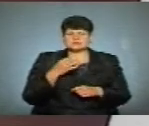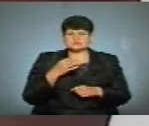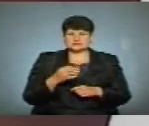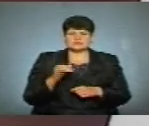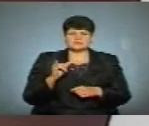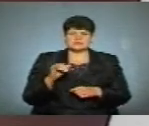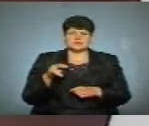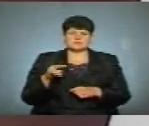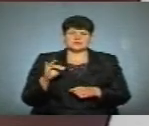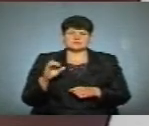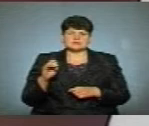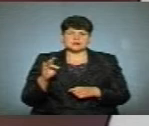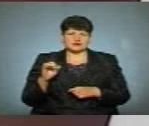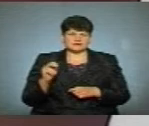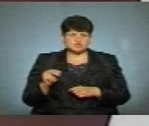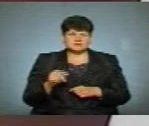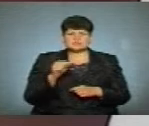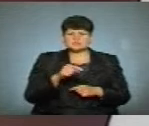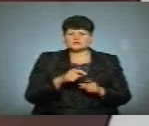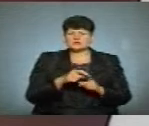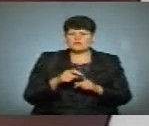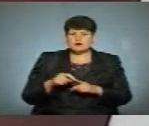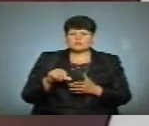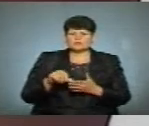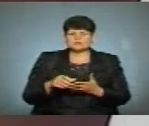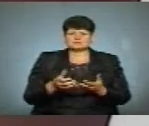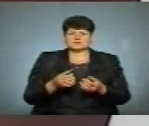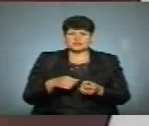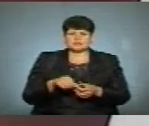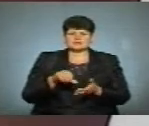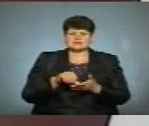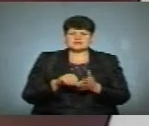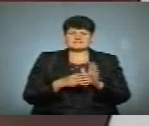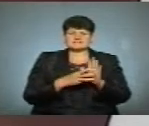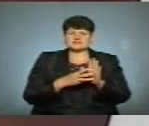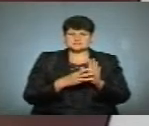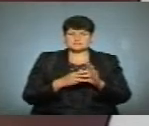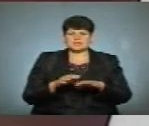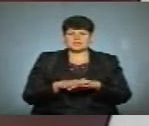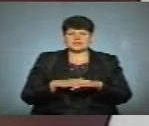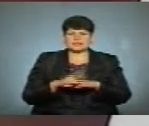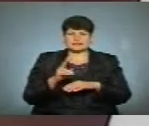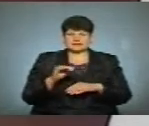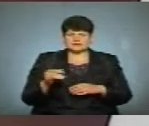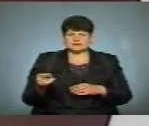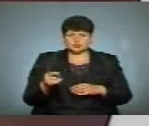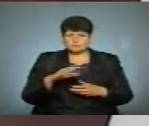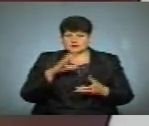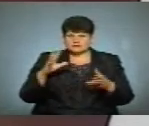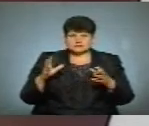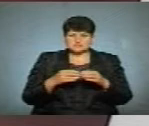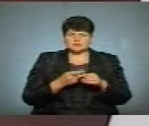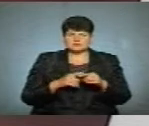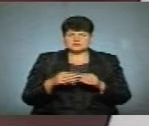Іванна Писаревич. За її словами, участь у протесті взяли представники 8 промислових ринків Тернополя. Загалом це